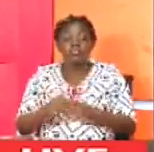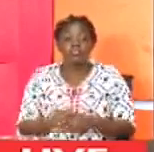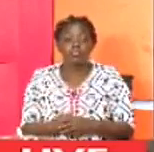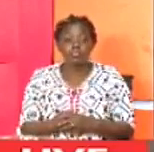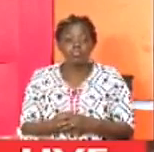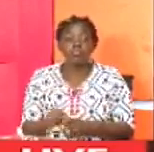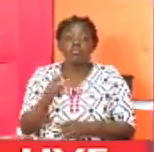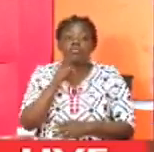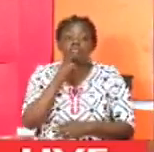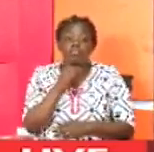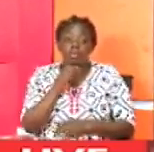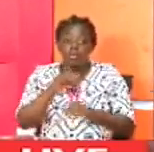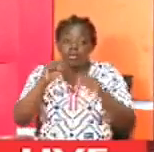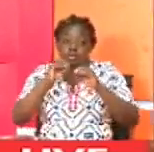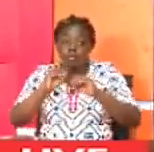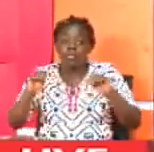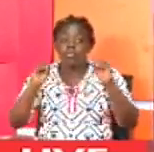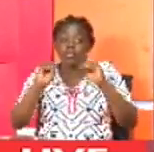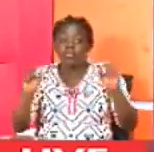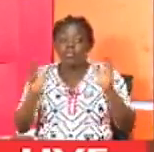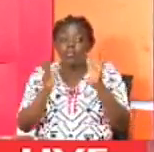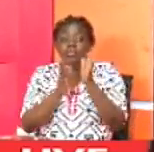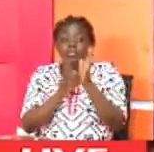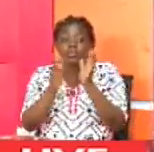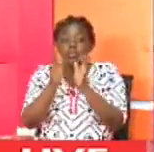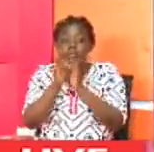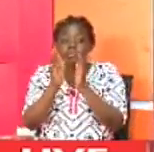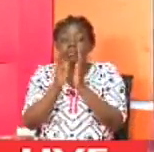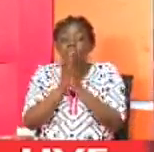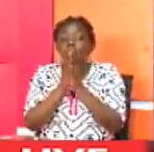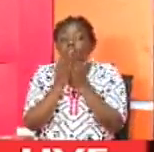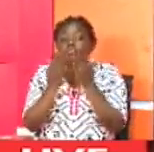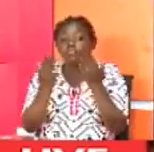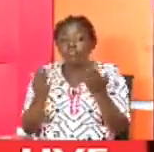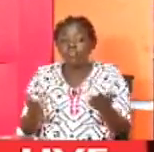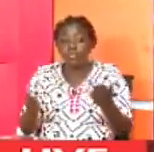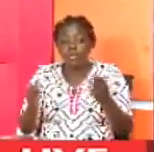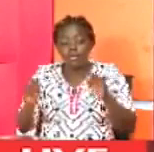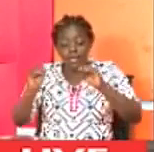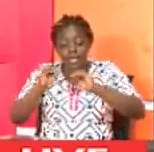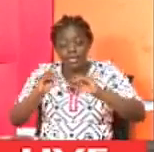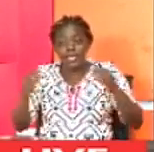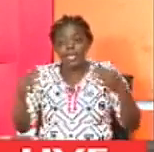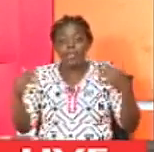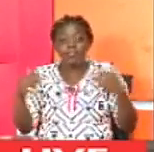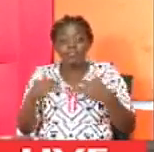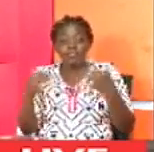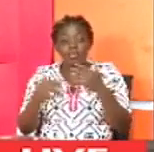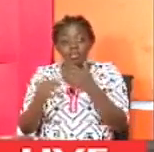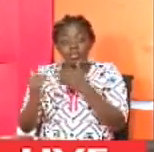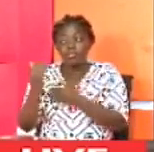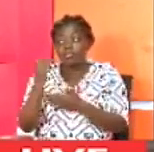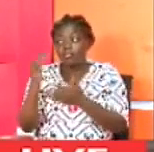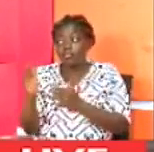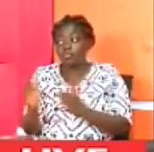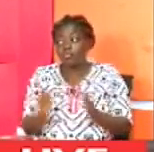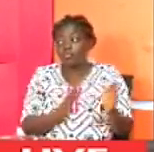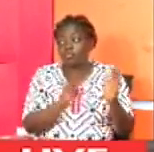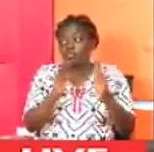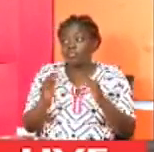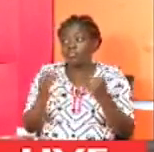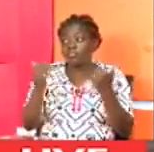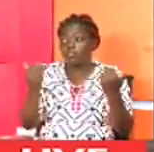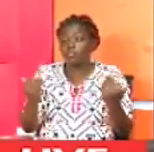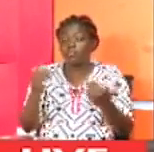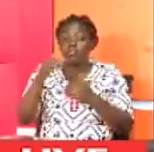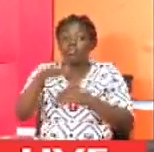Omusajja abadde atusomesa Bayibuli, atusomesa okutya Katonda. Era ng'enteekateeka eriwo, tuli wano mu